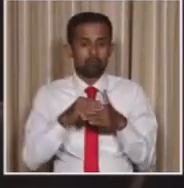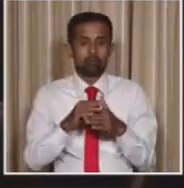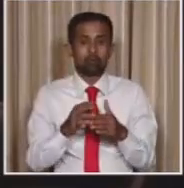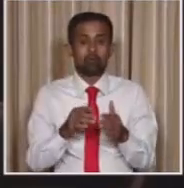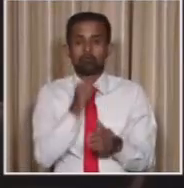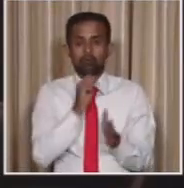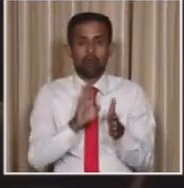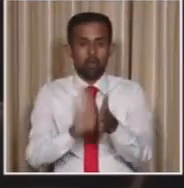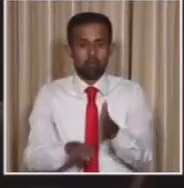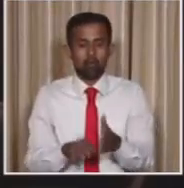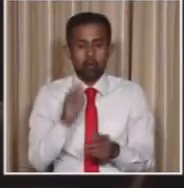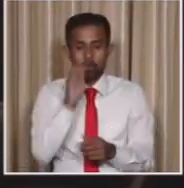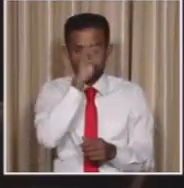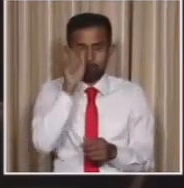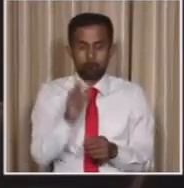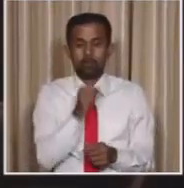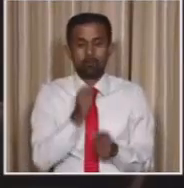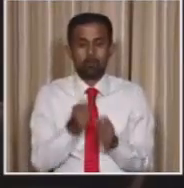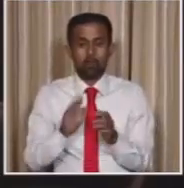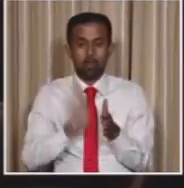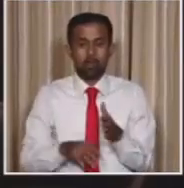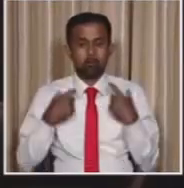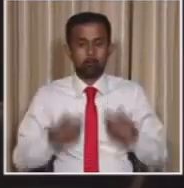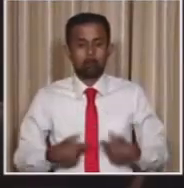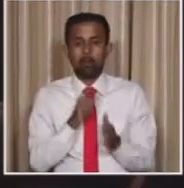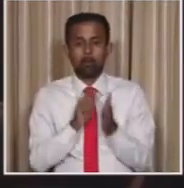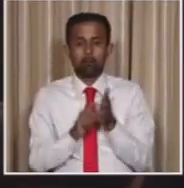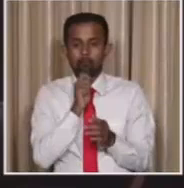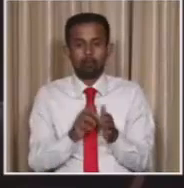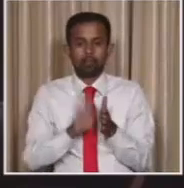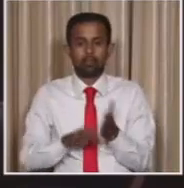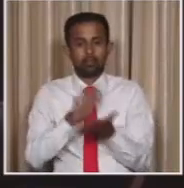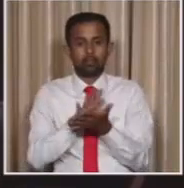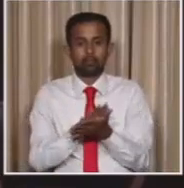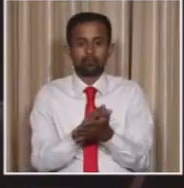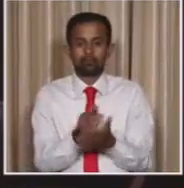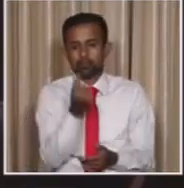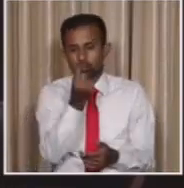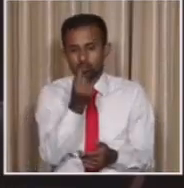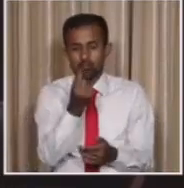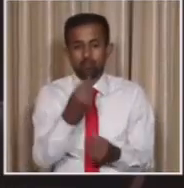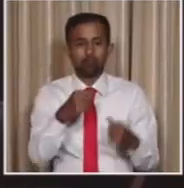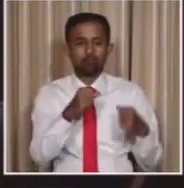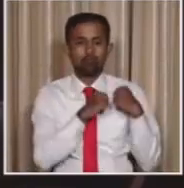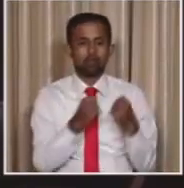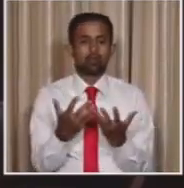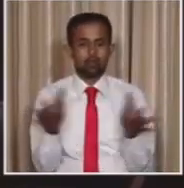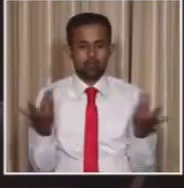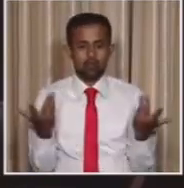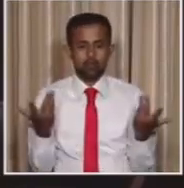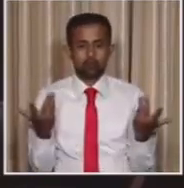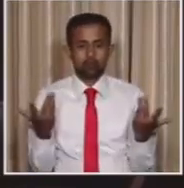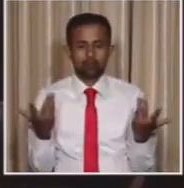කැපුවට ඒ වගේම මෛත්‍රීපාල මහත්තයාගේ පෙන්ෂන් එක කැපුවා මහින්ද මහත්තයාගේ පෙන්ෂන් එක කැපුවා කියලා ඕකේ දශමක ආර්ථික වාසියක් එන්නේ නැහැ